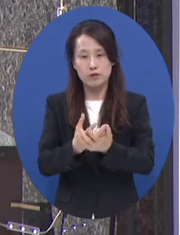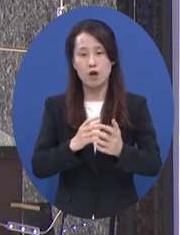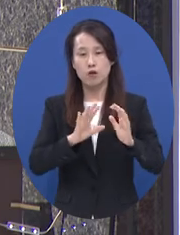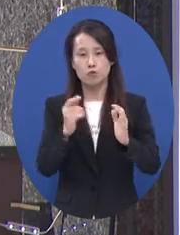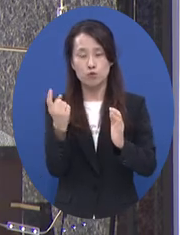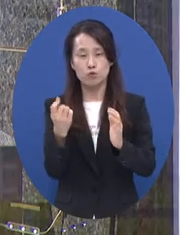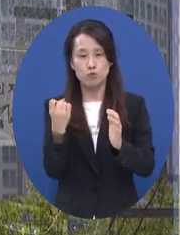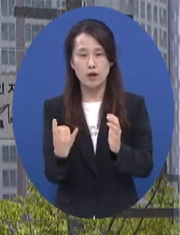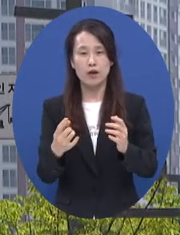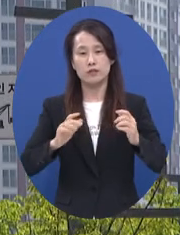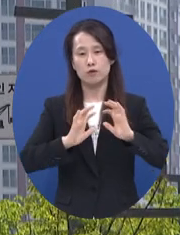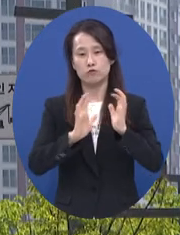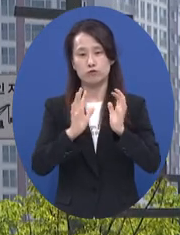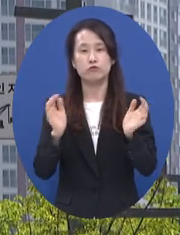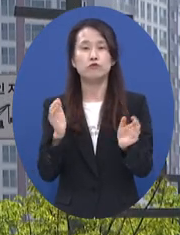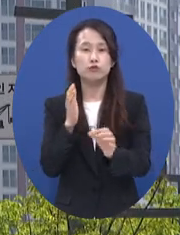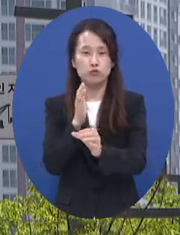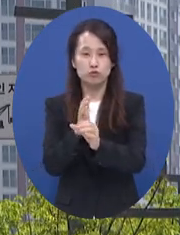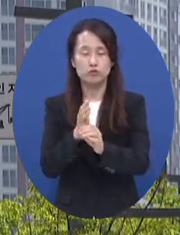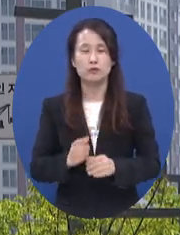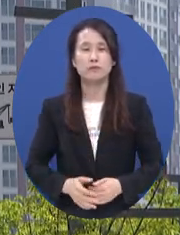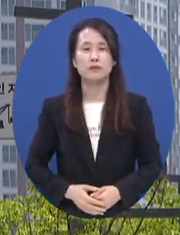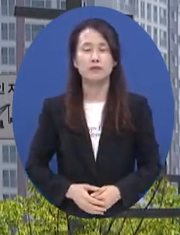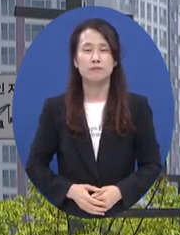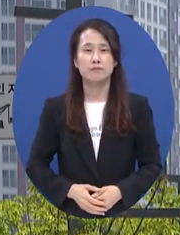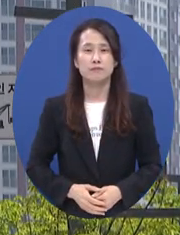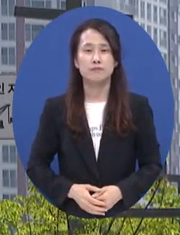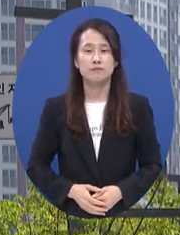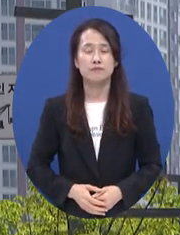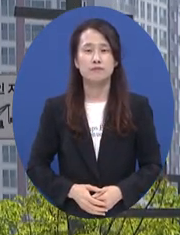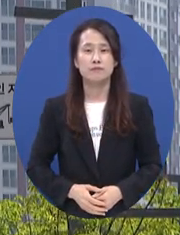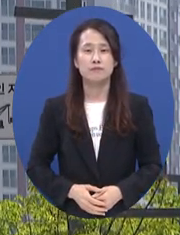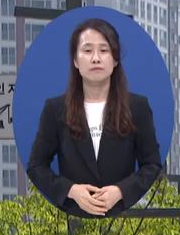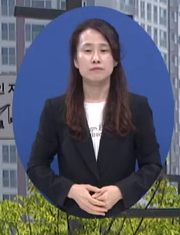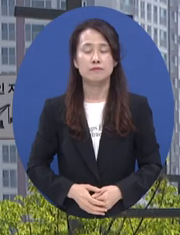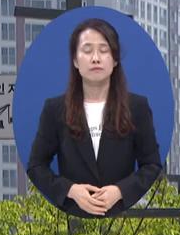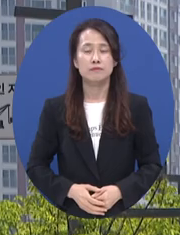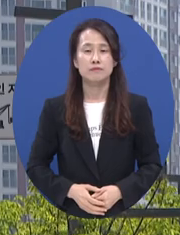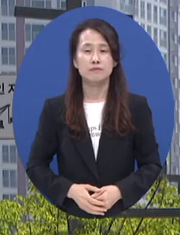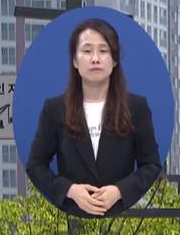계류 중입니다 경희 줄 tv 퇴장 수 있다